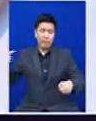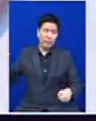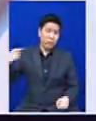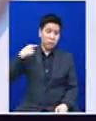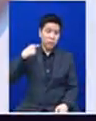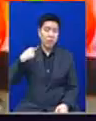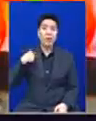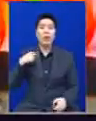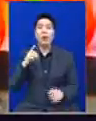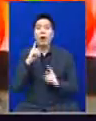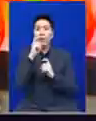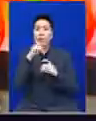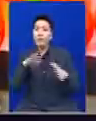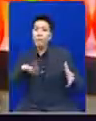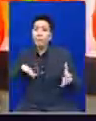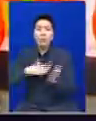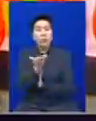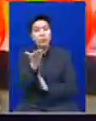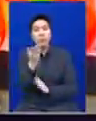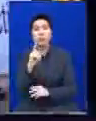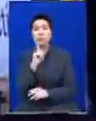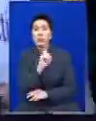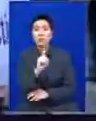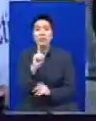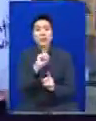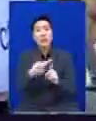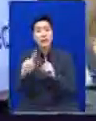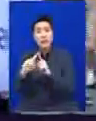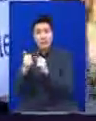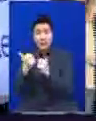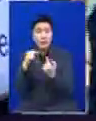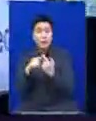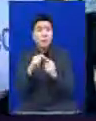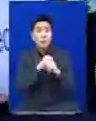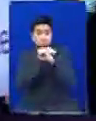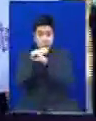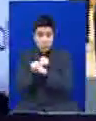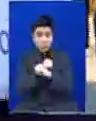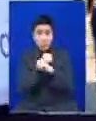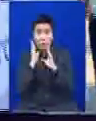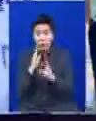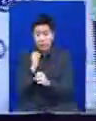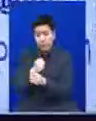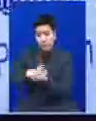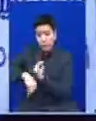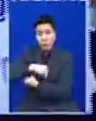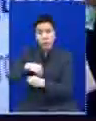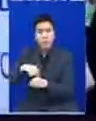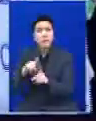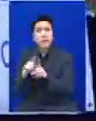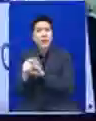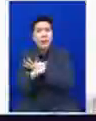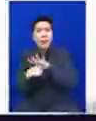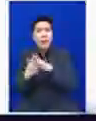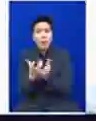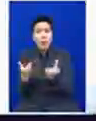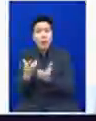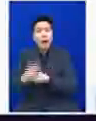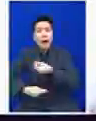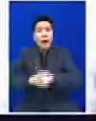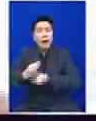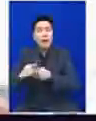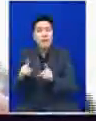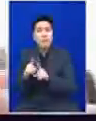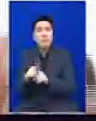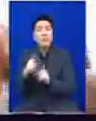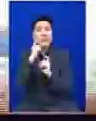าจก่อให้เกิดอุบัติเหตุถึงขั้นพิการหรือเสียชีวิตและเพื่อเป็นการป้องปรามผู้ประกอบธุรกิจที่อาจลักลอบขายเครื่องเล่นฉีดน้ำที่มีลักษณ